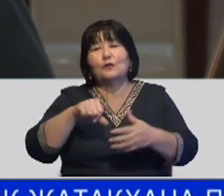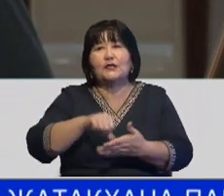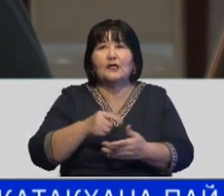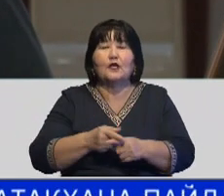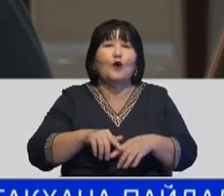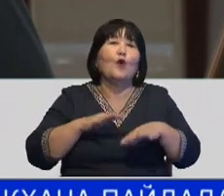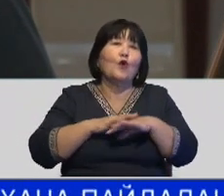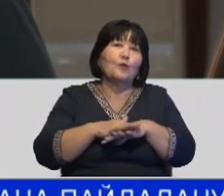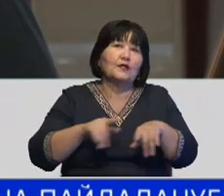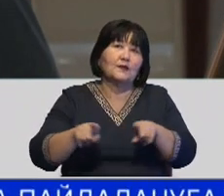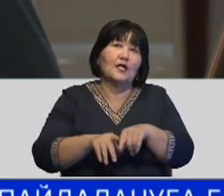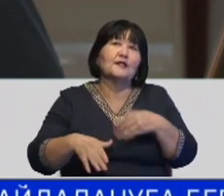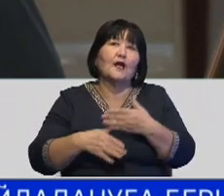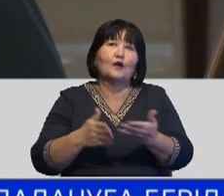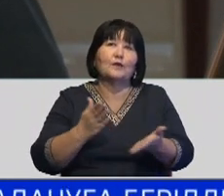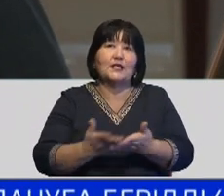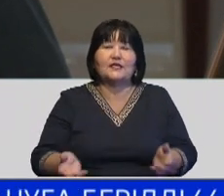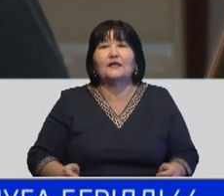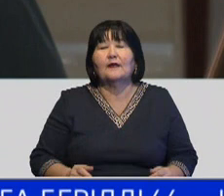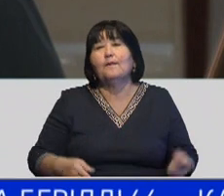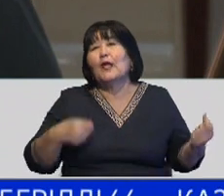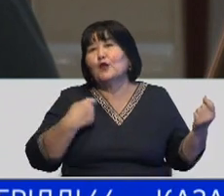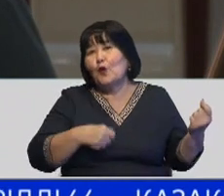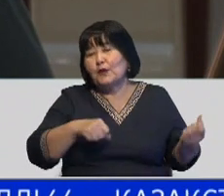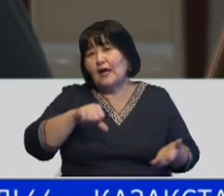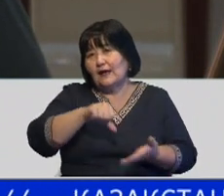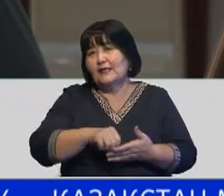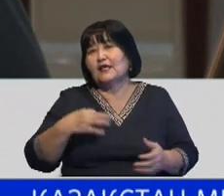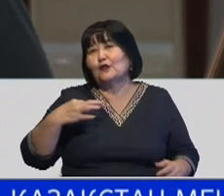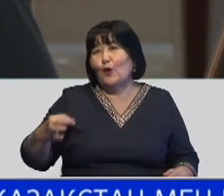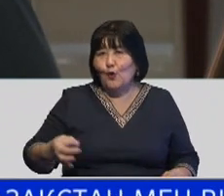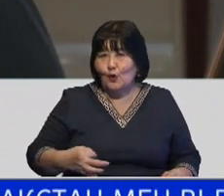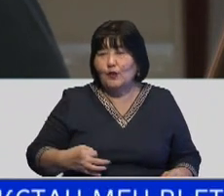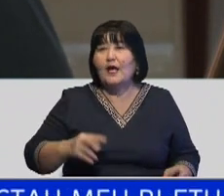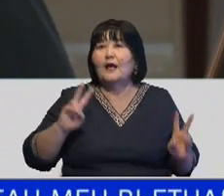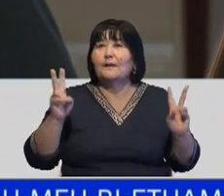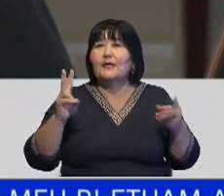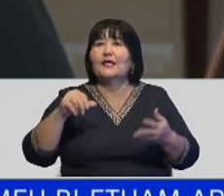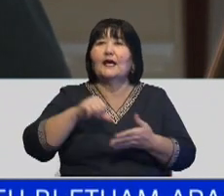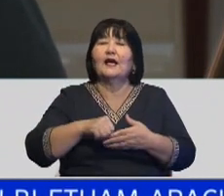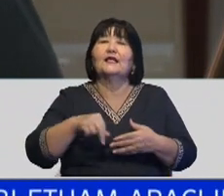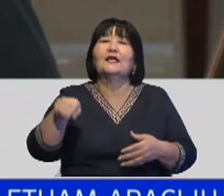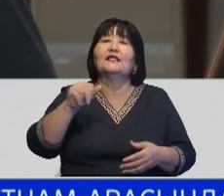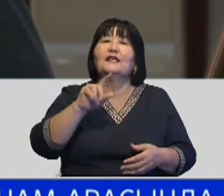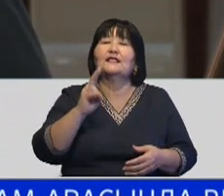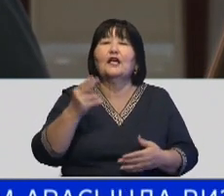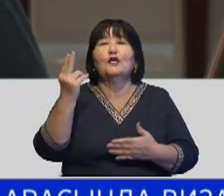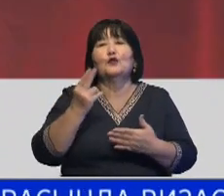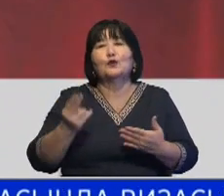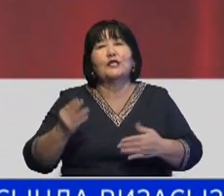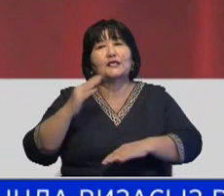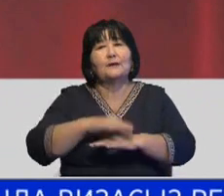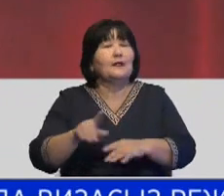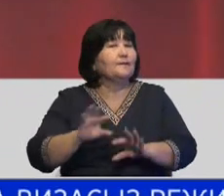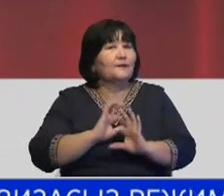ол математика жағына көмектеседі, домбыраға қатысады ұлым, биге қатысады, дизайнерский сурет сабағына да